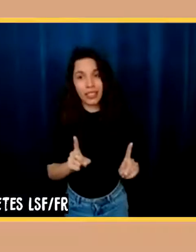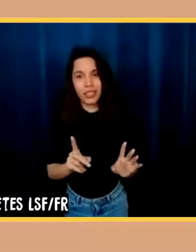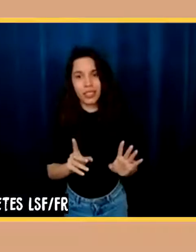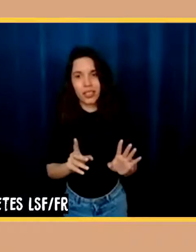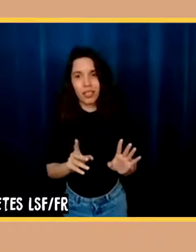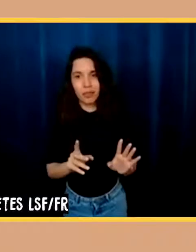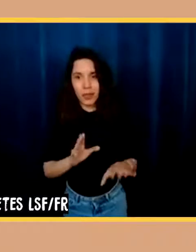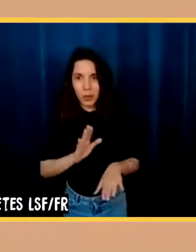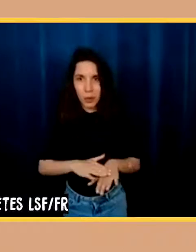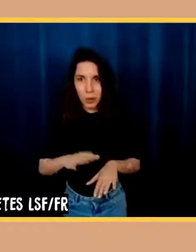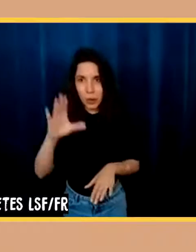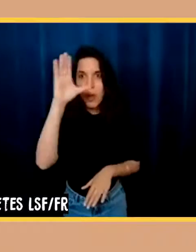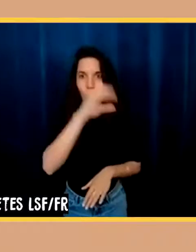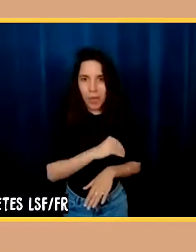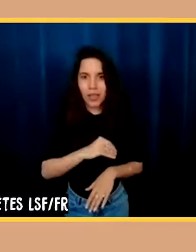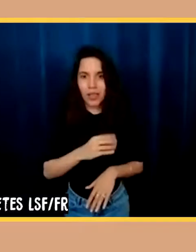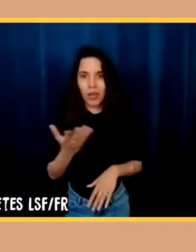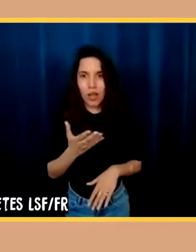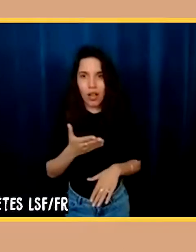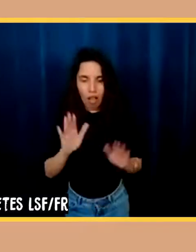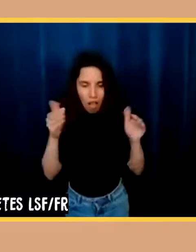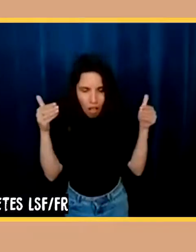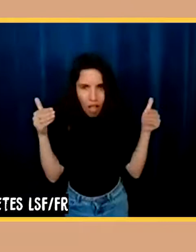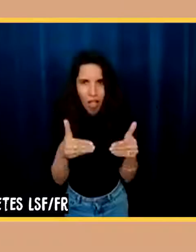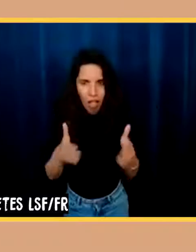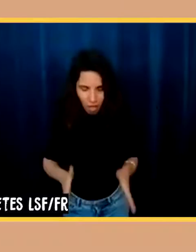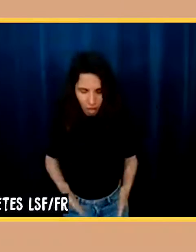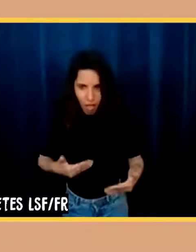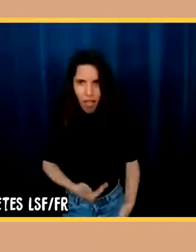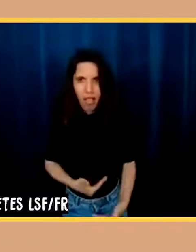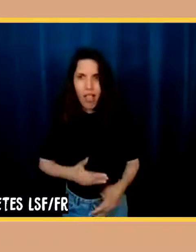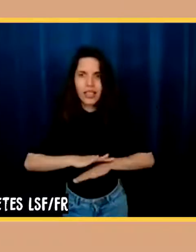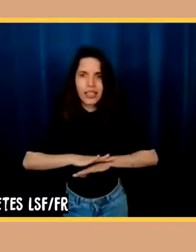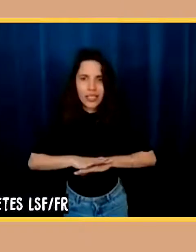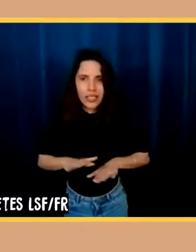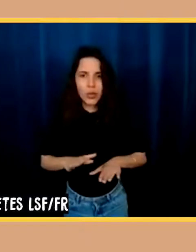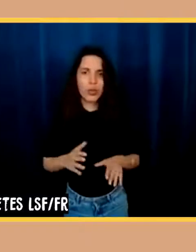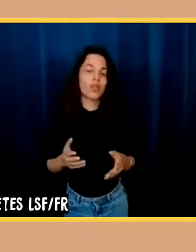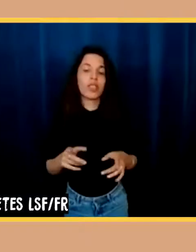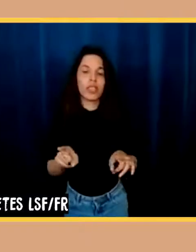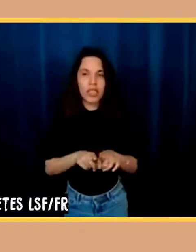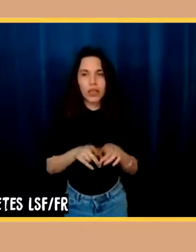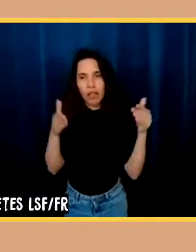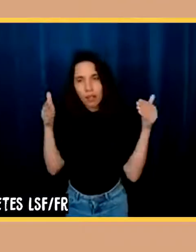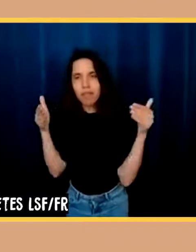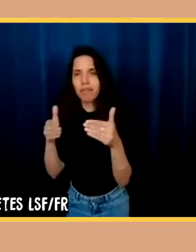sans s'en rendre compte aussi très centré sur la génitalité et encore très centré sur le plaisir